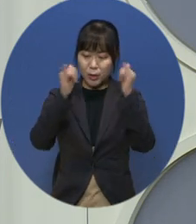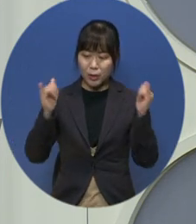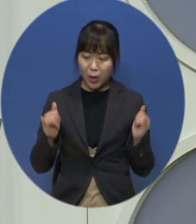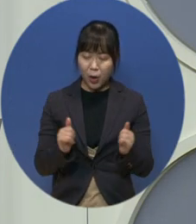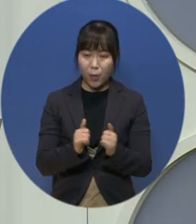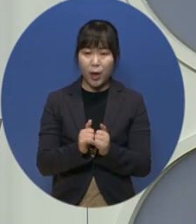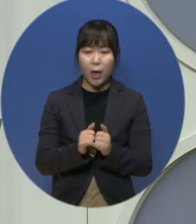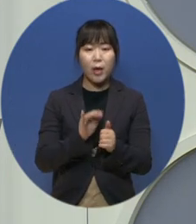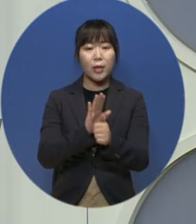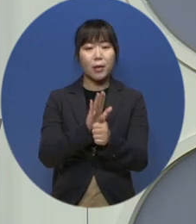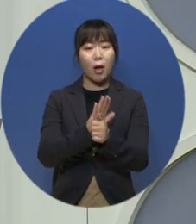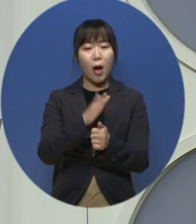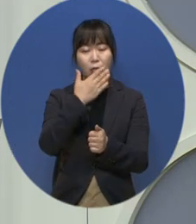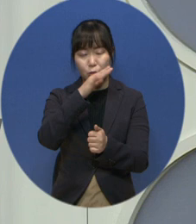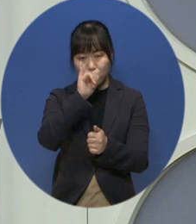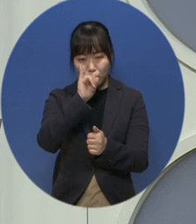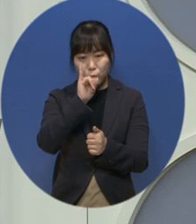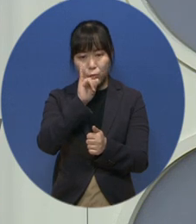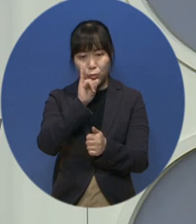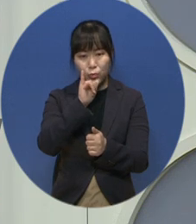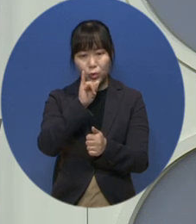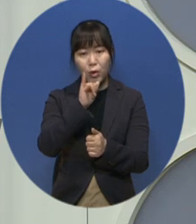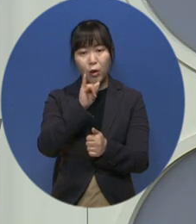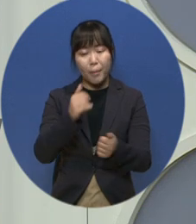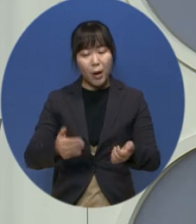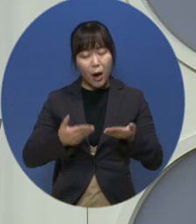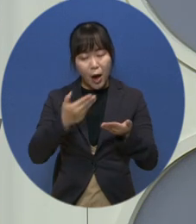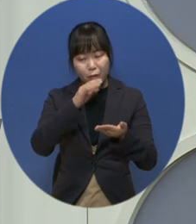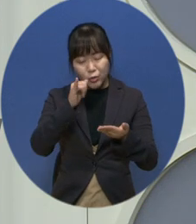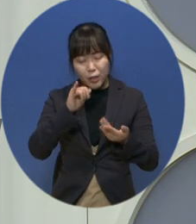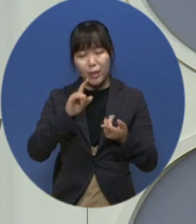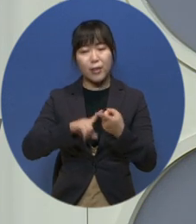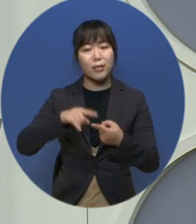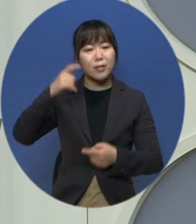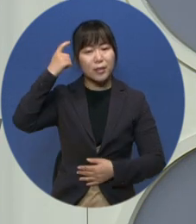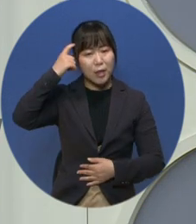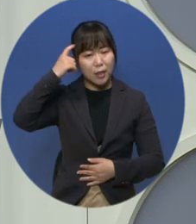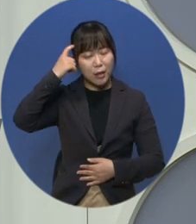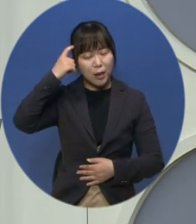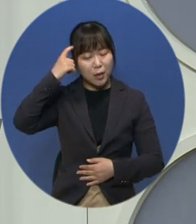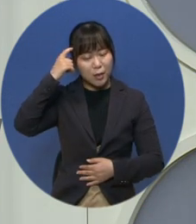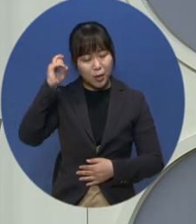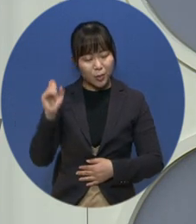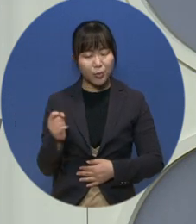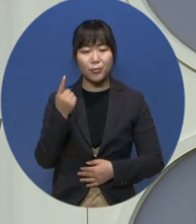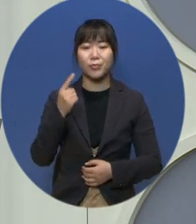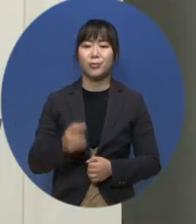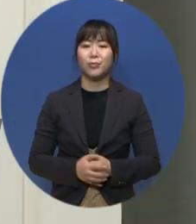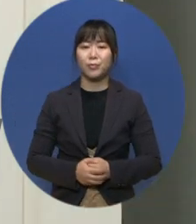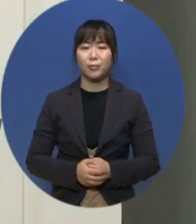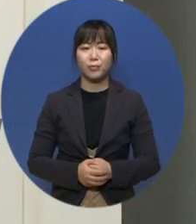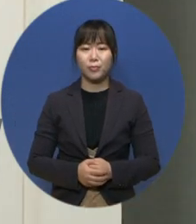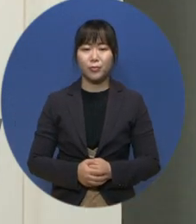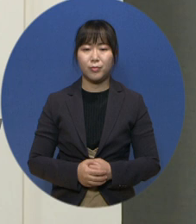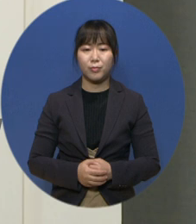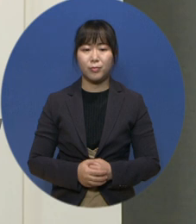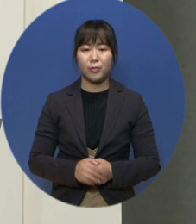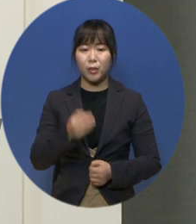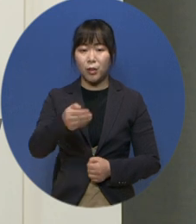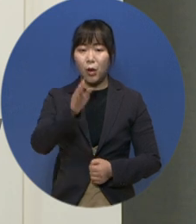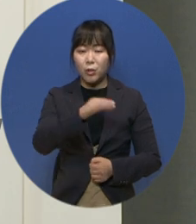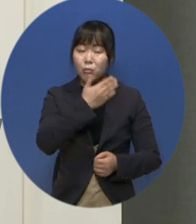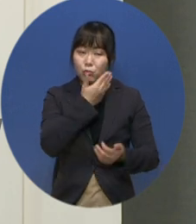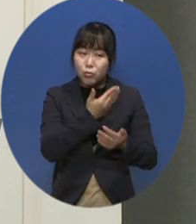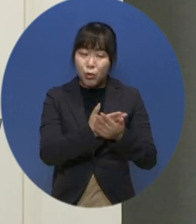사회에 기여할 수 있고 공헌할 수 있느냐 이런 생각을 할 수 있는 그런 계기도 되는 것 같습니다. 그런데 중요한